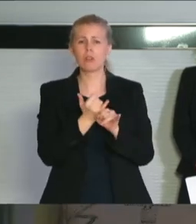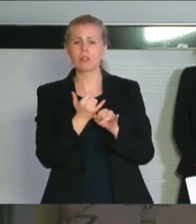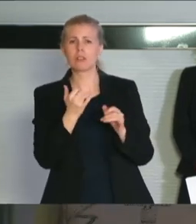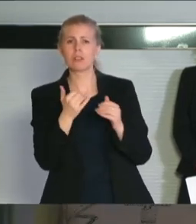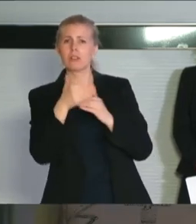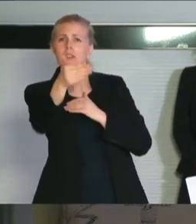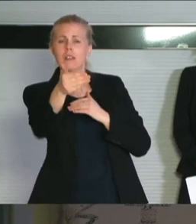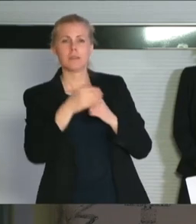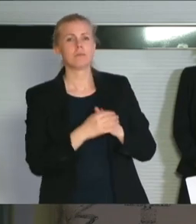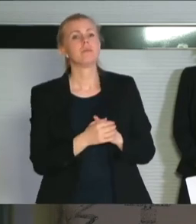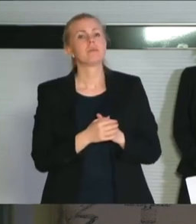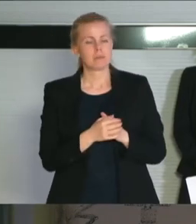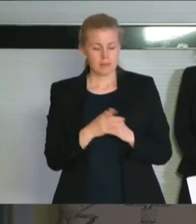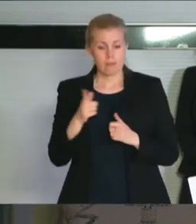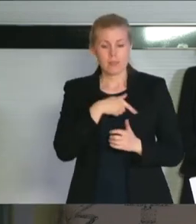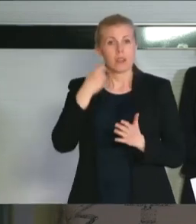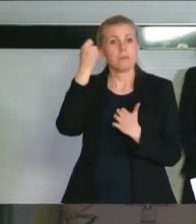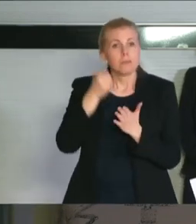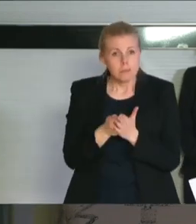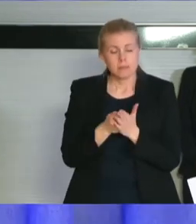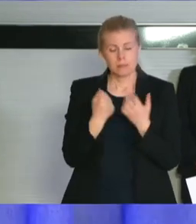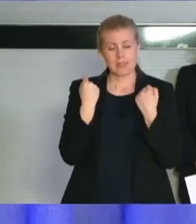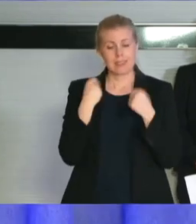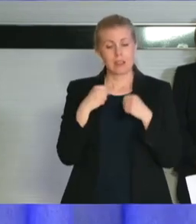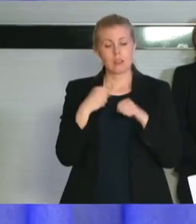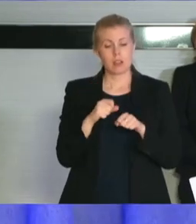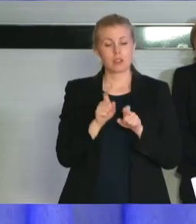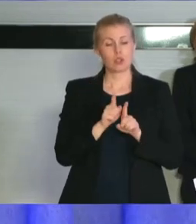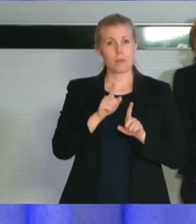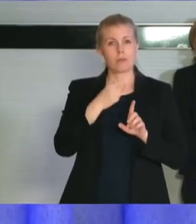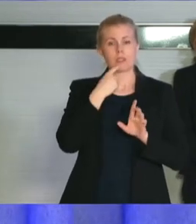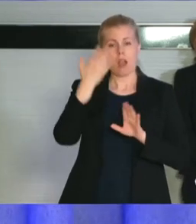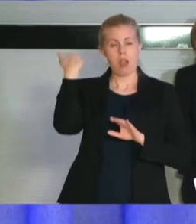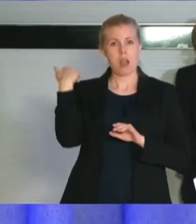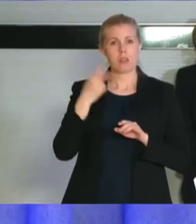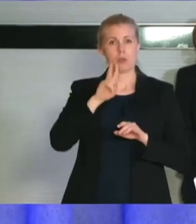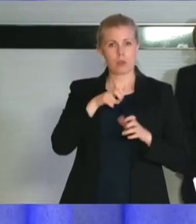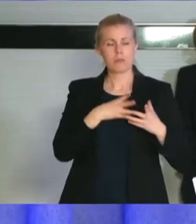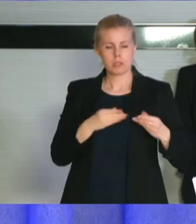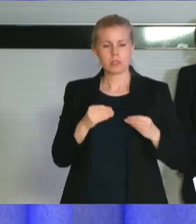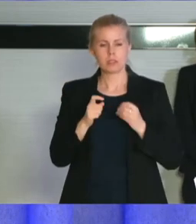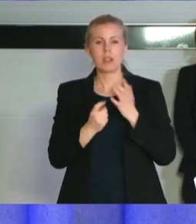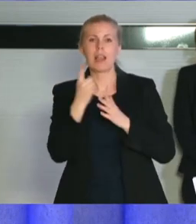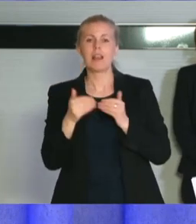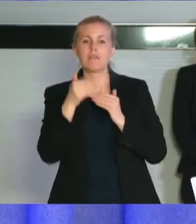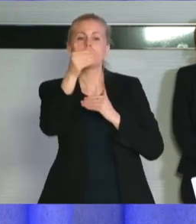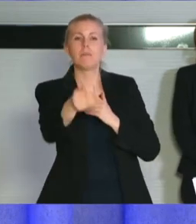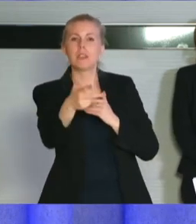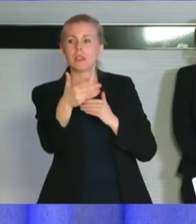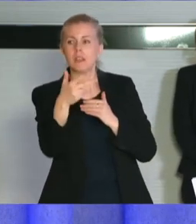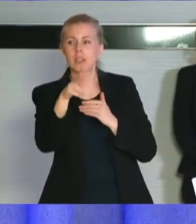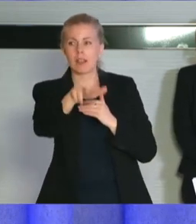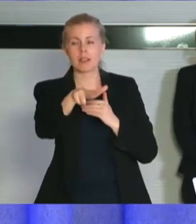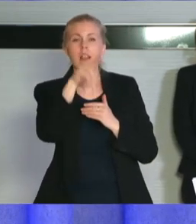Vi har nå vedtatt at de tiltakene som vi igangsatte 12. mars skal være til 13. april. Vi har også vedtatt at vi i løpet av